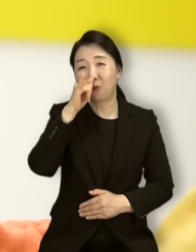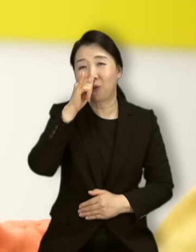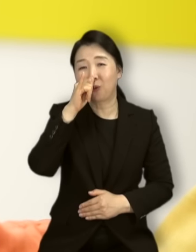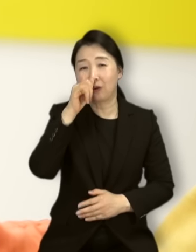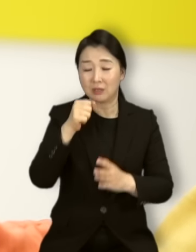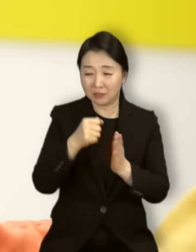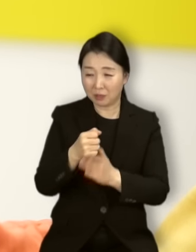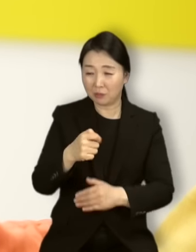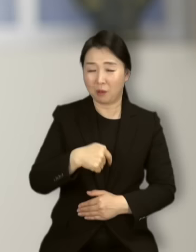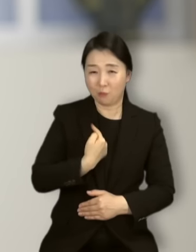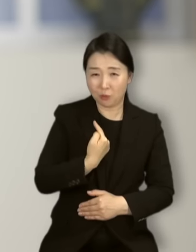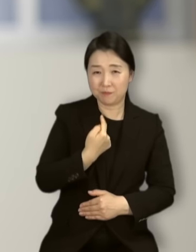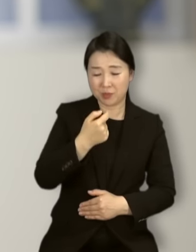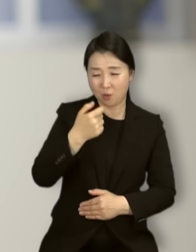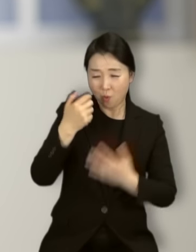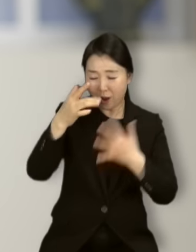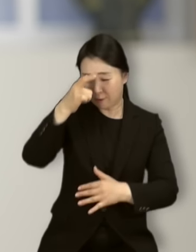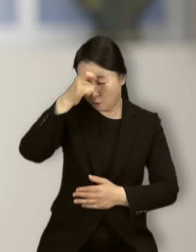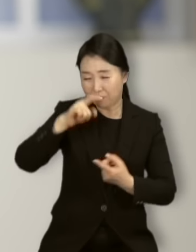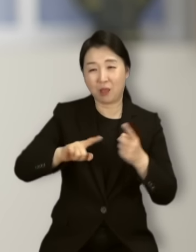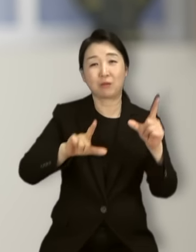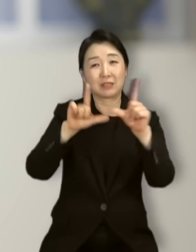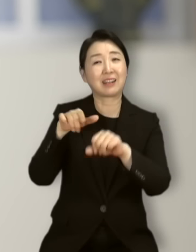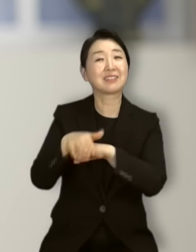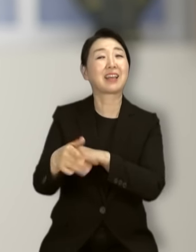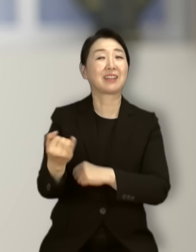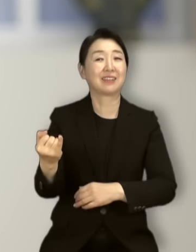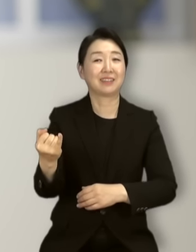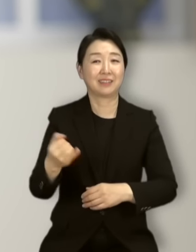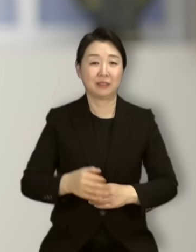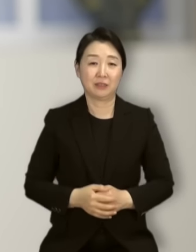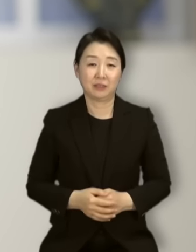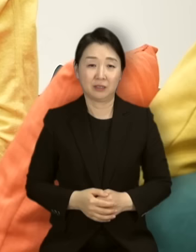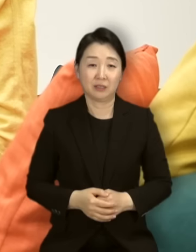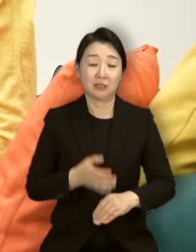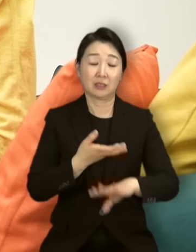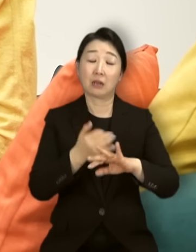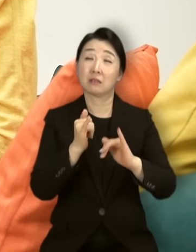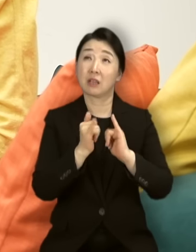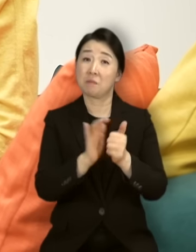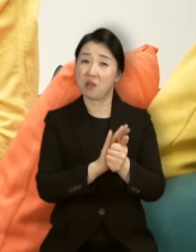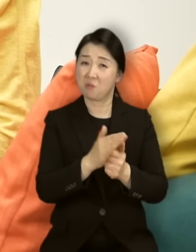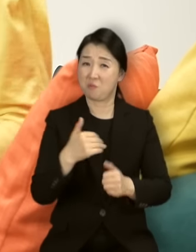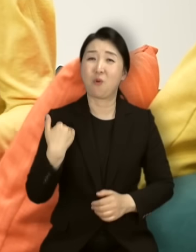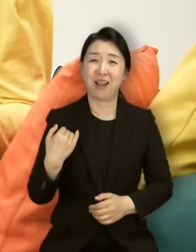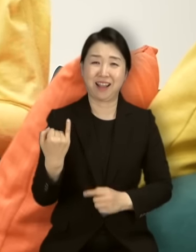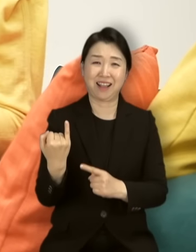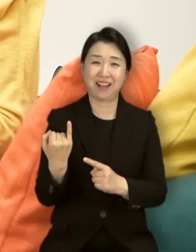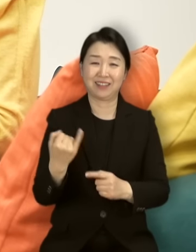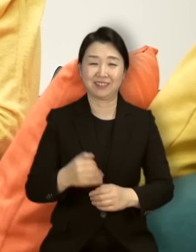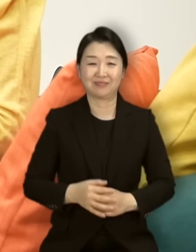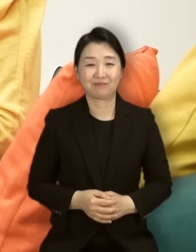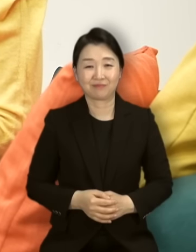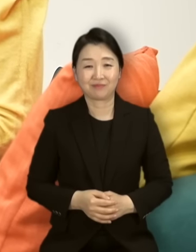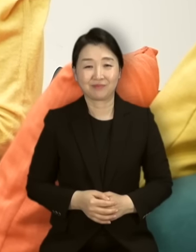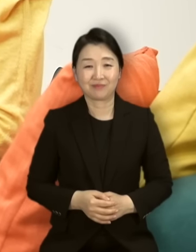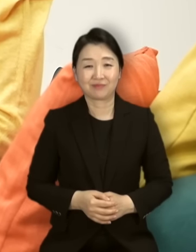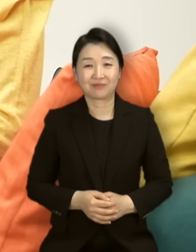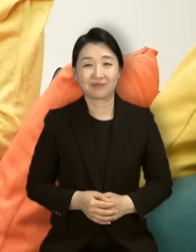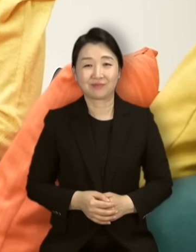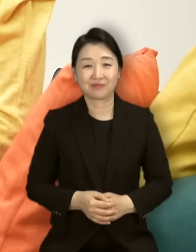잘 모르고음 처음에 그럼 두 분이 어떻게 만나 이게 된 거예요 지인의 소개로